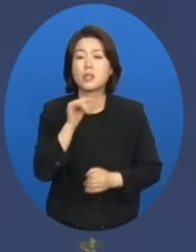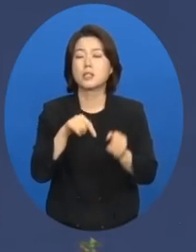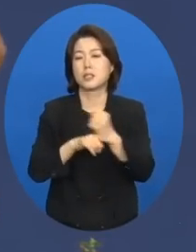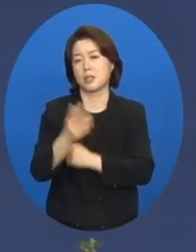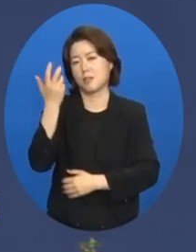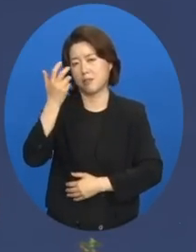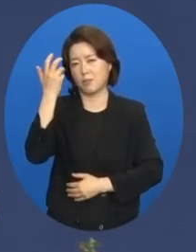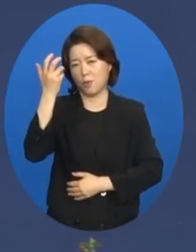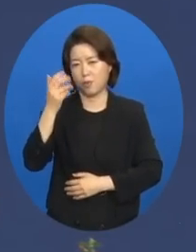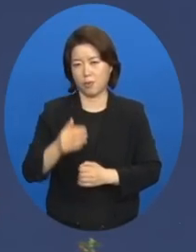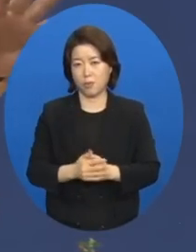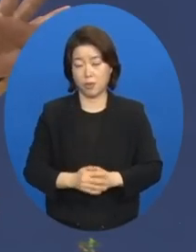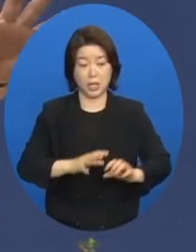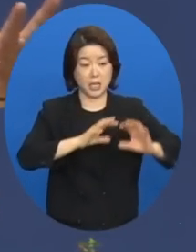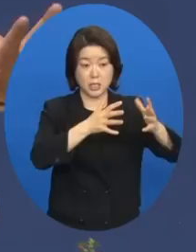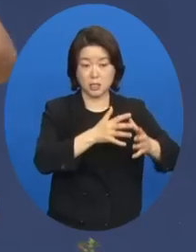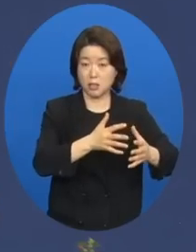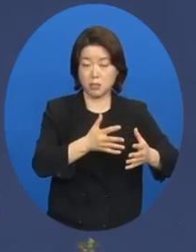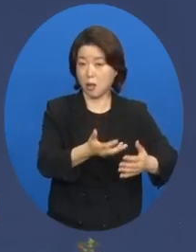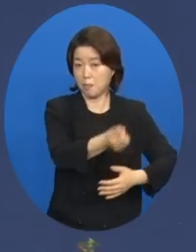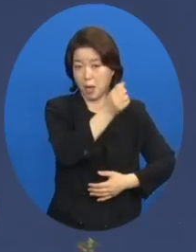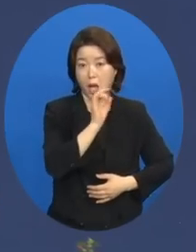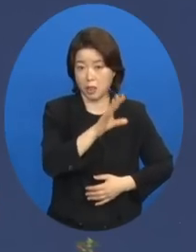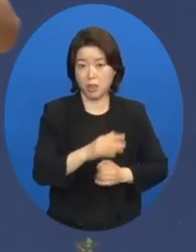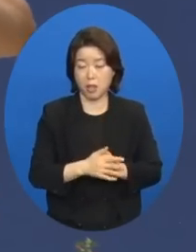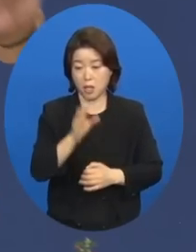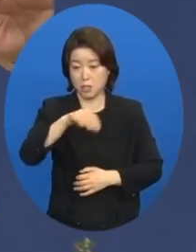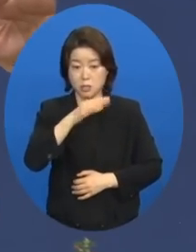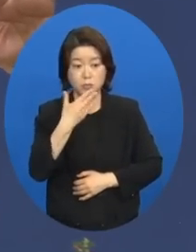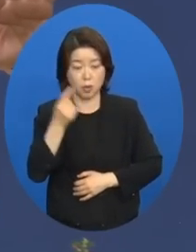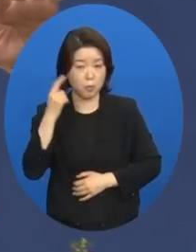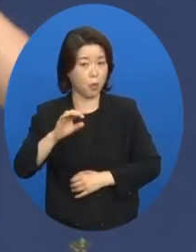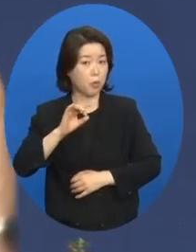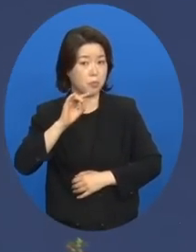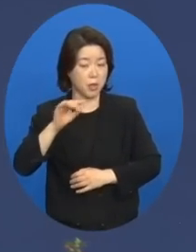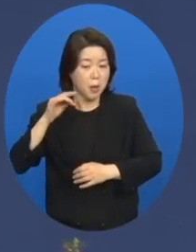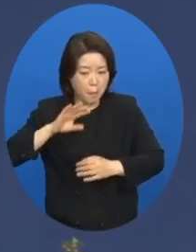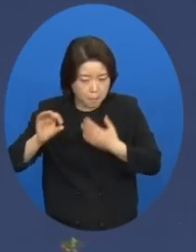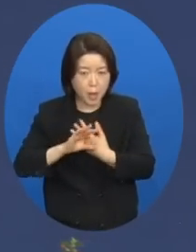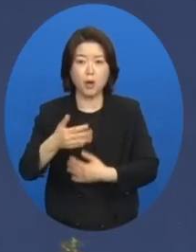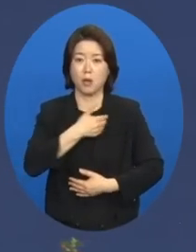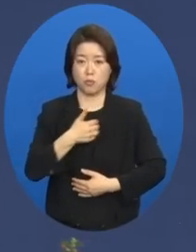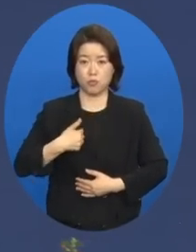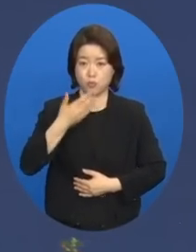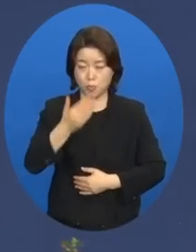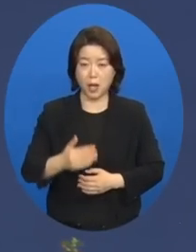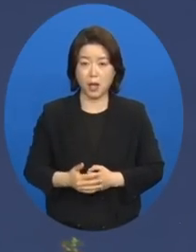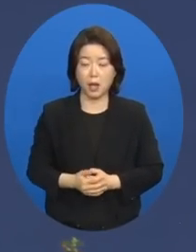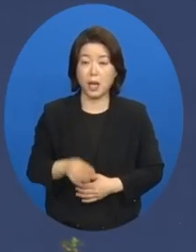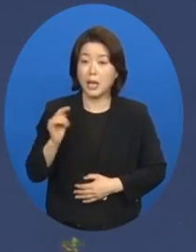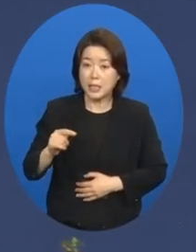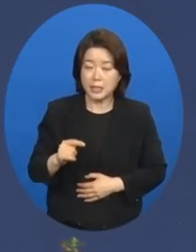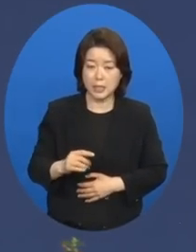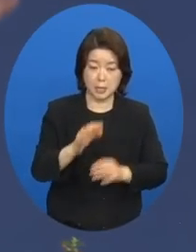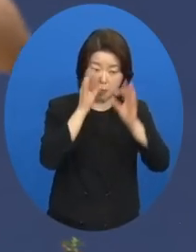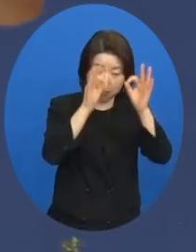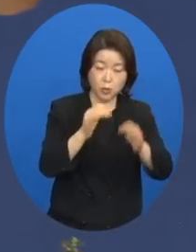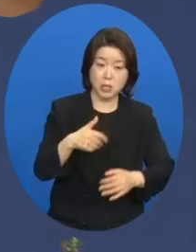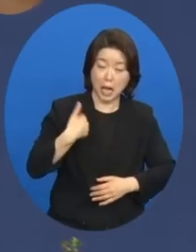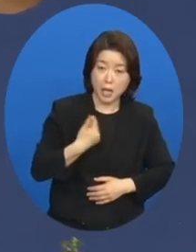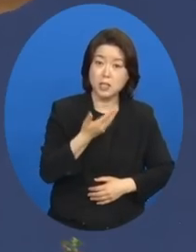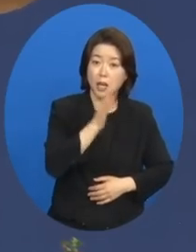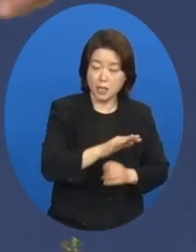영이라 세상은 능히 받을 수가 없어. 왜? 십자가의 복음이 아니면 안 되니까. 그러니까 이제 이는 보지도 못하고 알지도